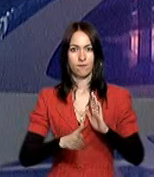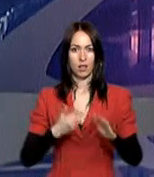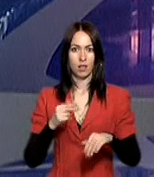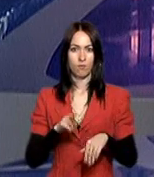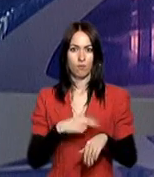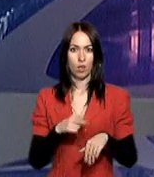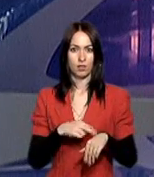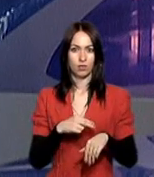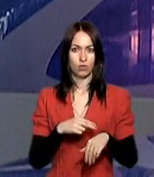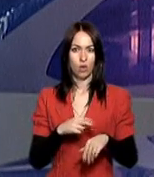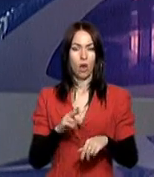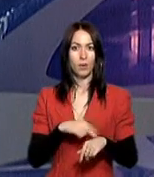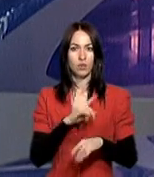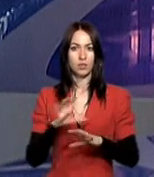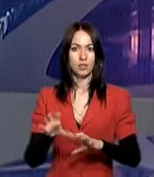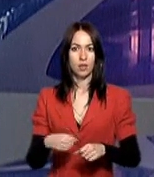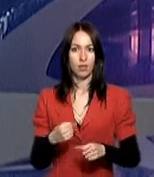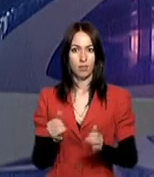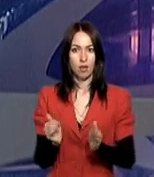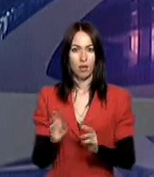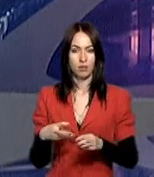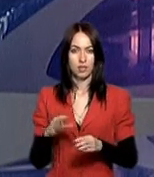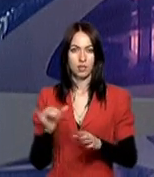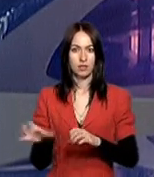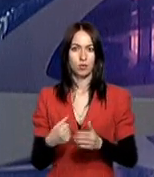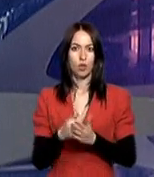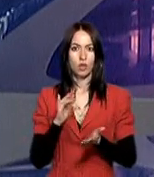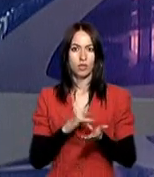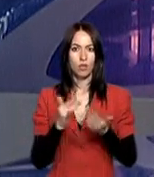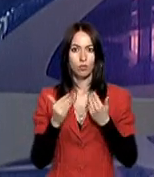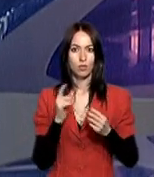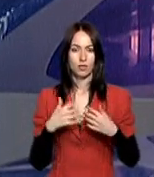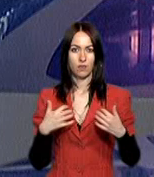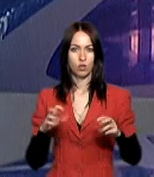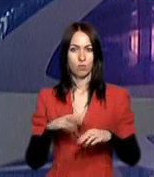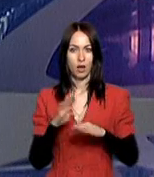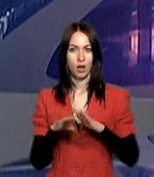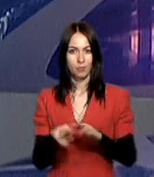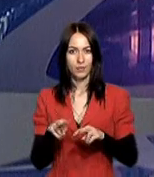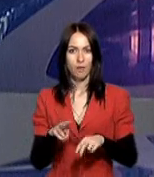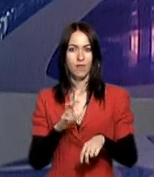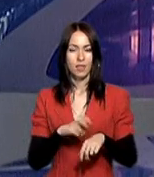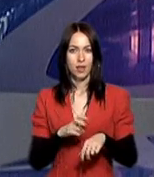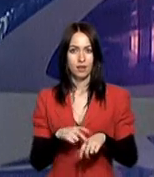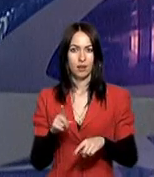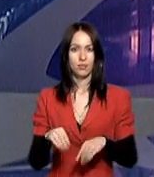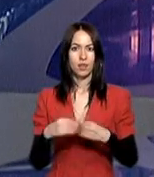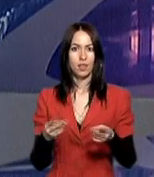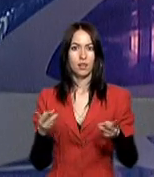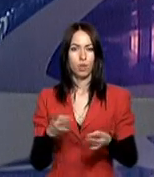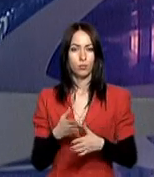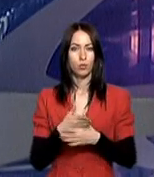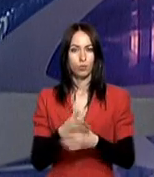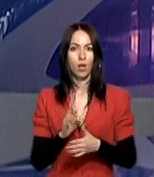поліцію. Правоохоронці забрали цуценя та відвезли до центру поводження з тваринами. Собака під наглядом ветеринарів, їй надали необхідну